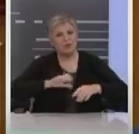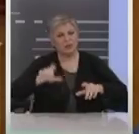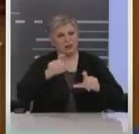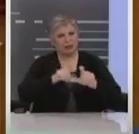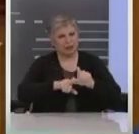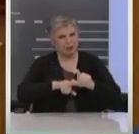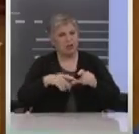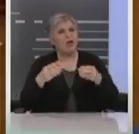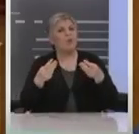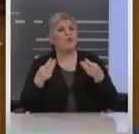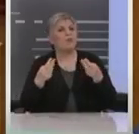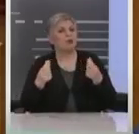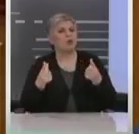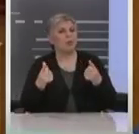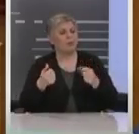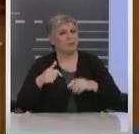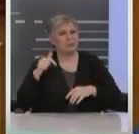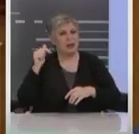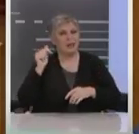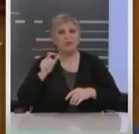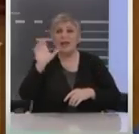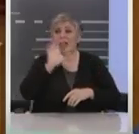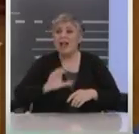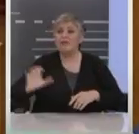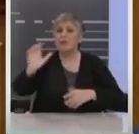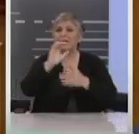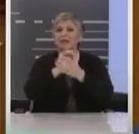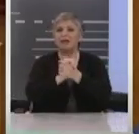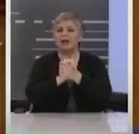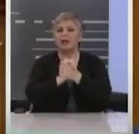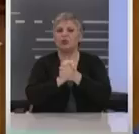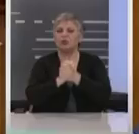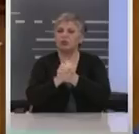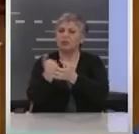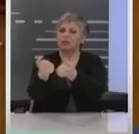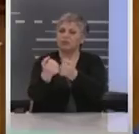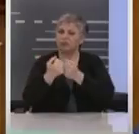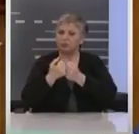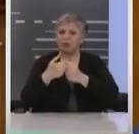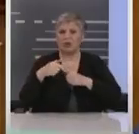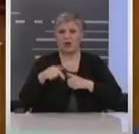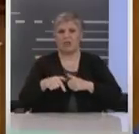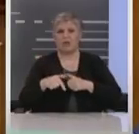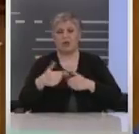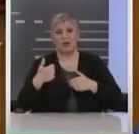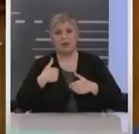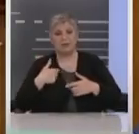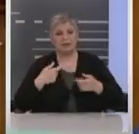θα υπάρξει και από την πλευρά της Ευρωπαϊκής Ένωσης η αρρωγή και η στήριξη αυτών των προσπαθειών.